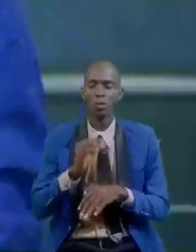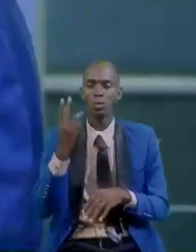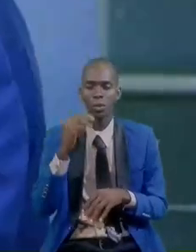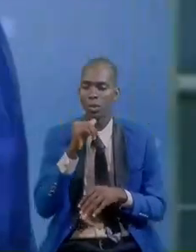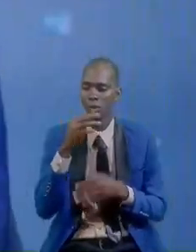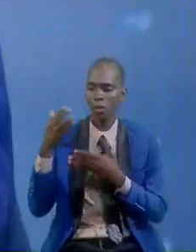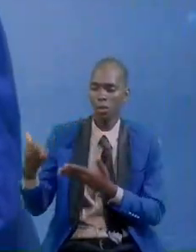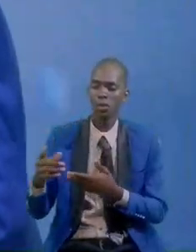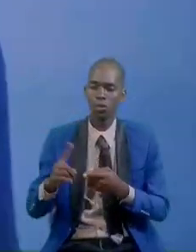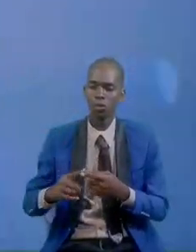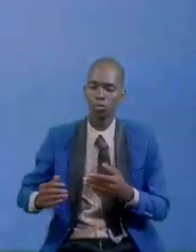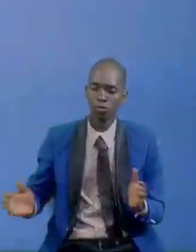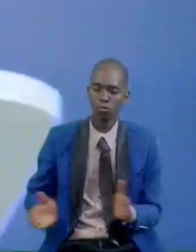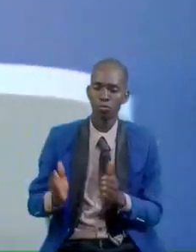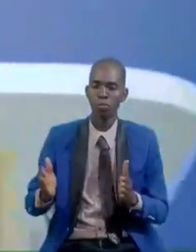pour acclamer.